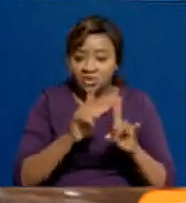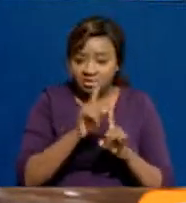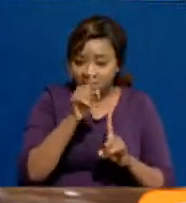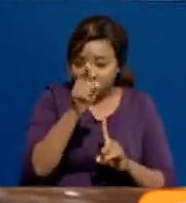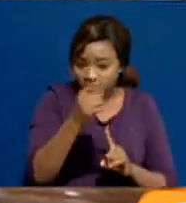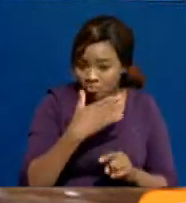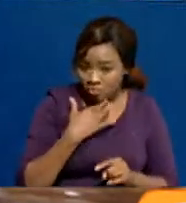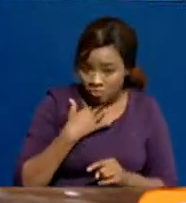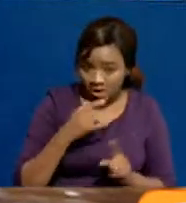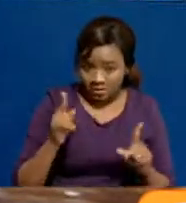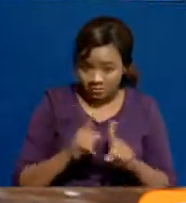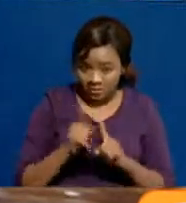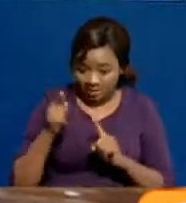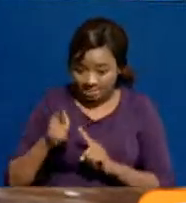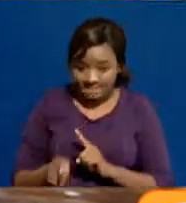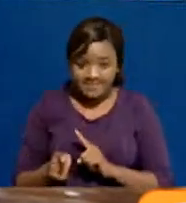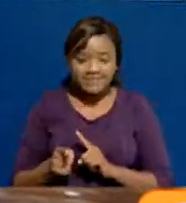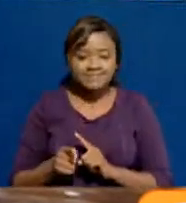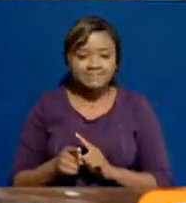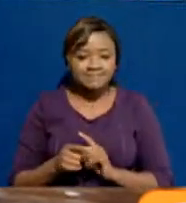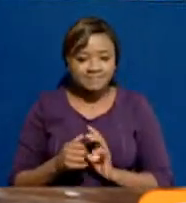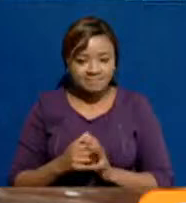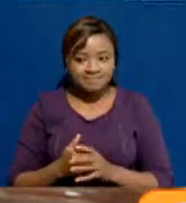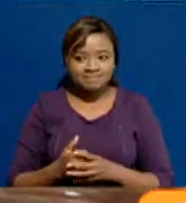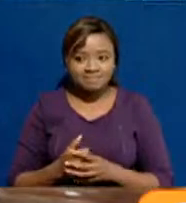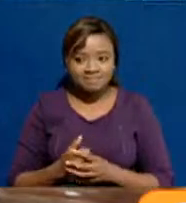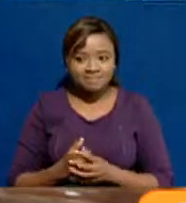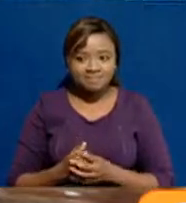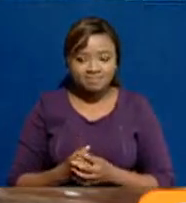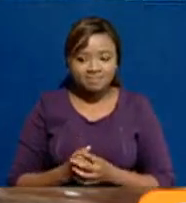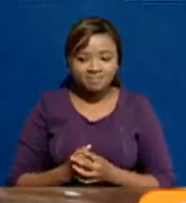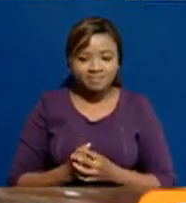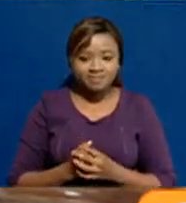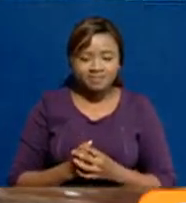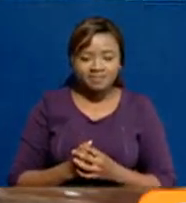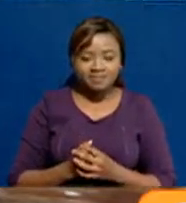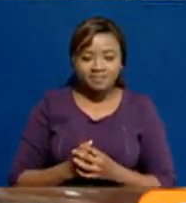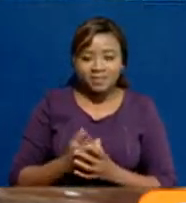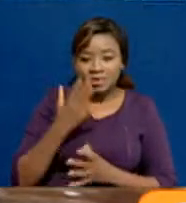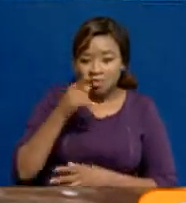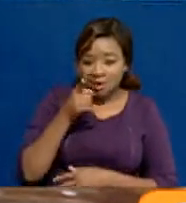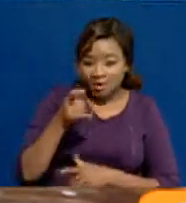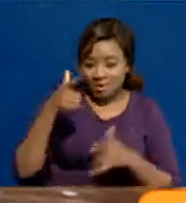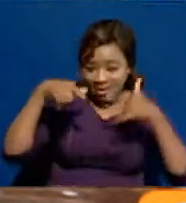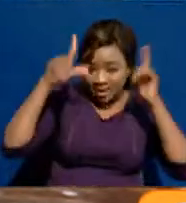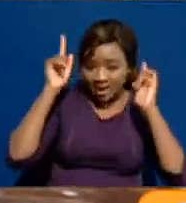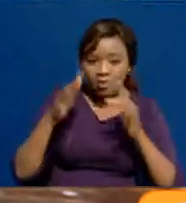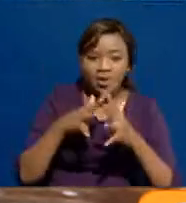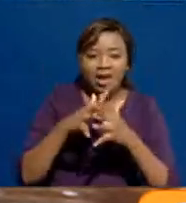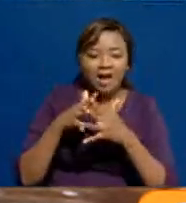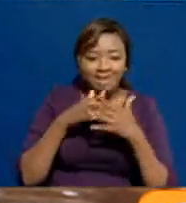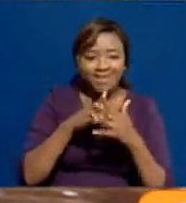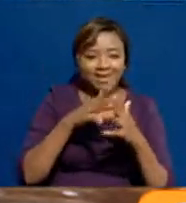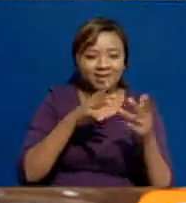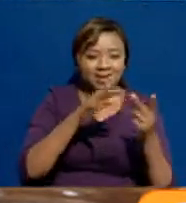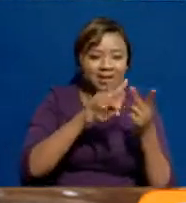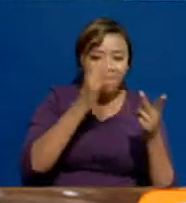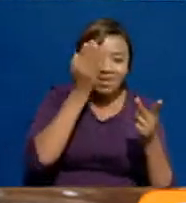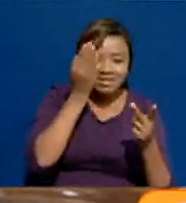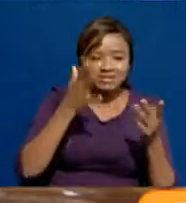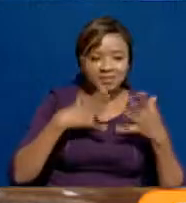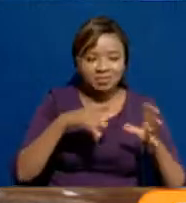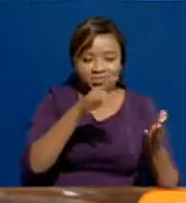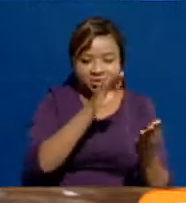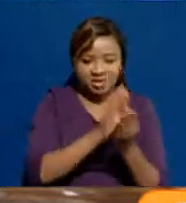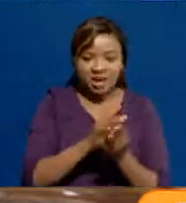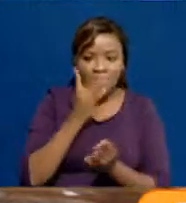sababu wakati huu sisi tuko katika ile ng'ombe tunasema ni Friesian Holstein. Hii ni ng'ombe ambayo wa Amerika wanaweka na wa Israeli na watu ya Netherlands.